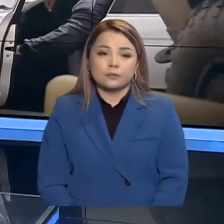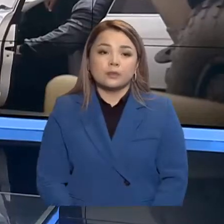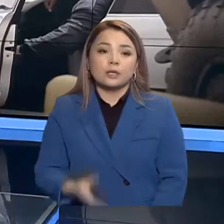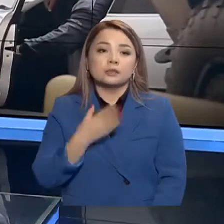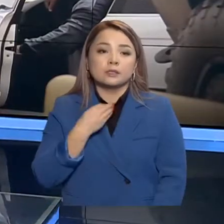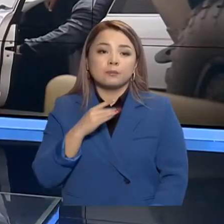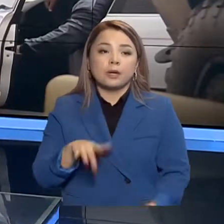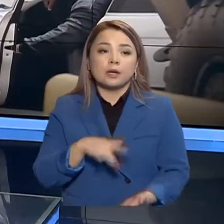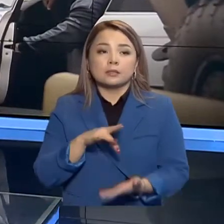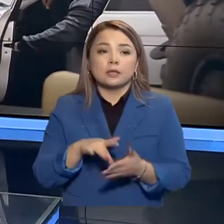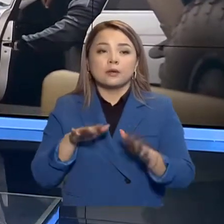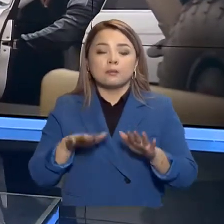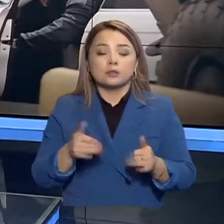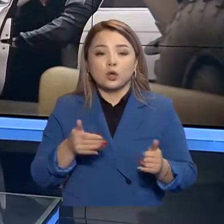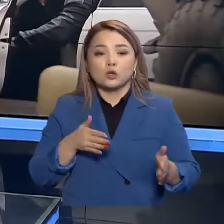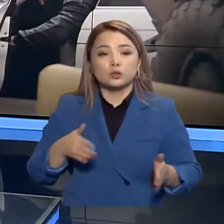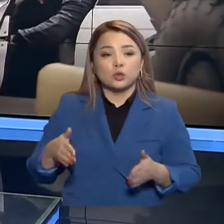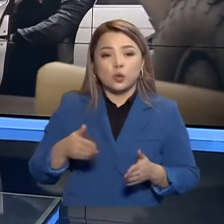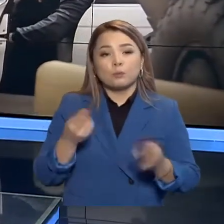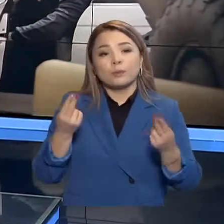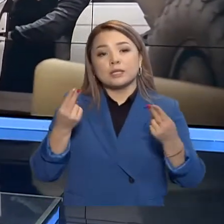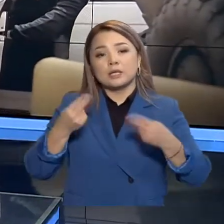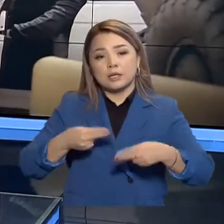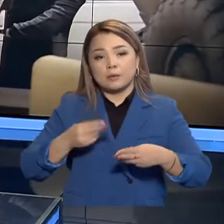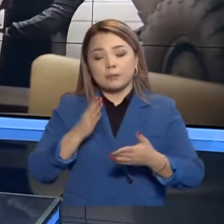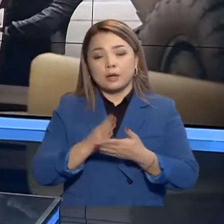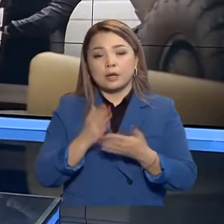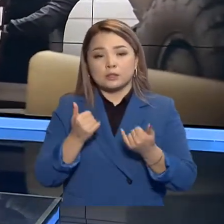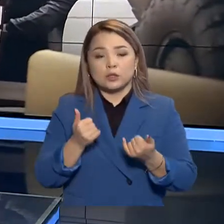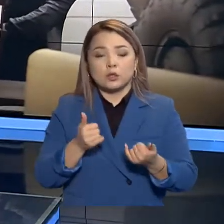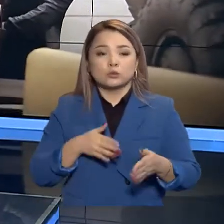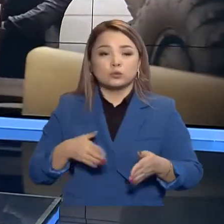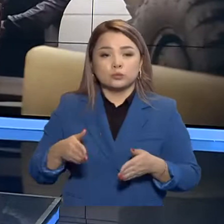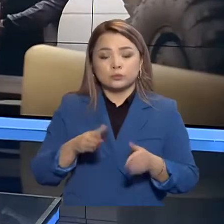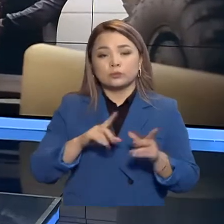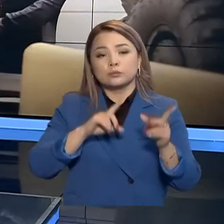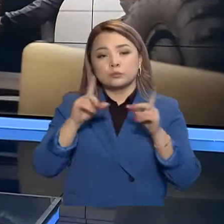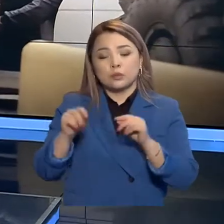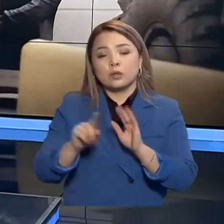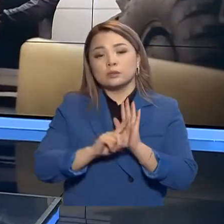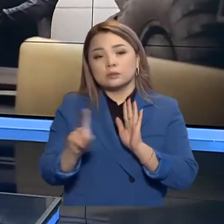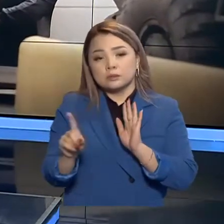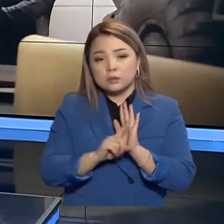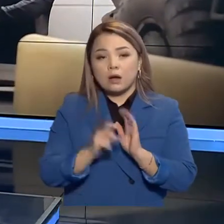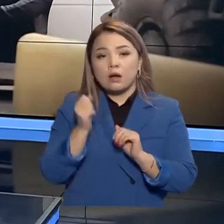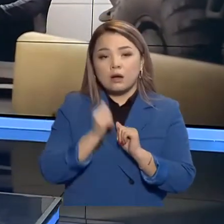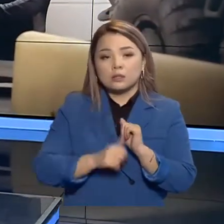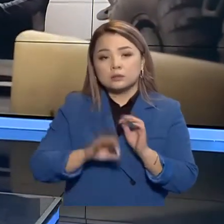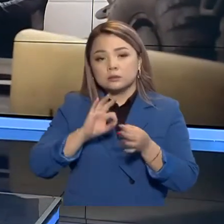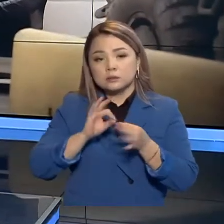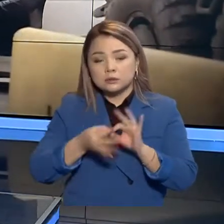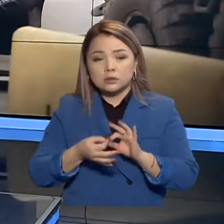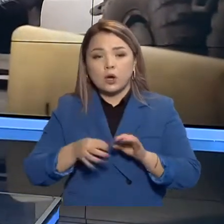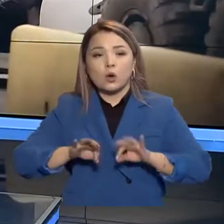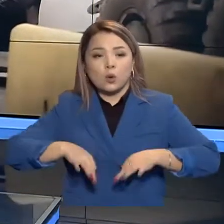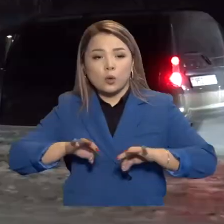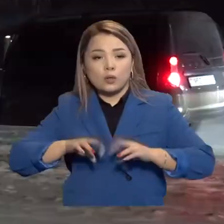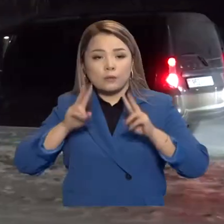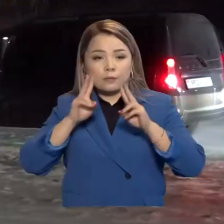Семей қаласының кіреберіс жолдарының барлығына блок бекеттер қойылды. Қазір күш құрылымдары шаһарға кіріп шығатын әрбір көлікті күні-түні жіті тексеріп